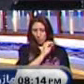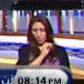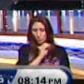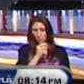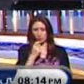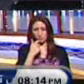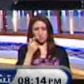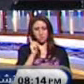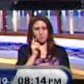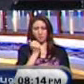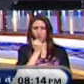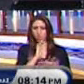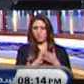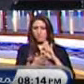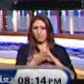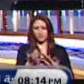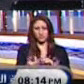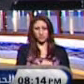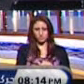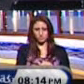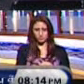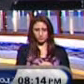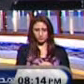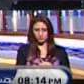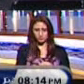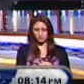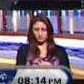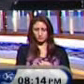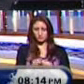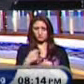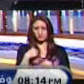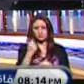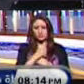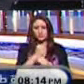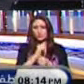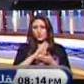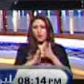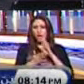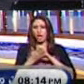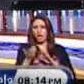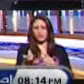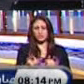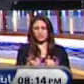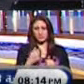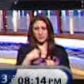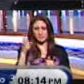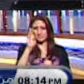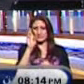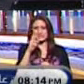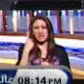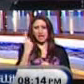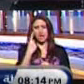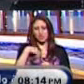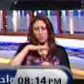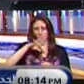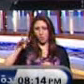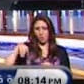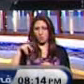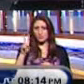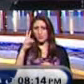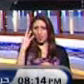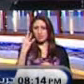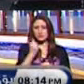أستاذ عمرو، لا يا أستاذ عمرو، مش مبشر، احنا ناس بنشتغل ومعروفين، وأنا واحد من ضمن ليا